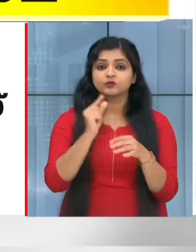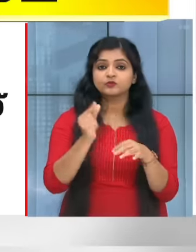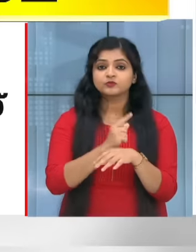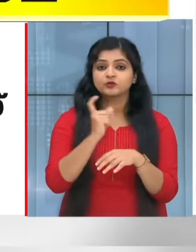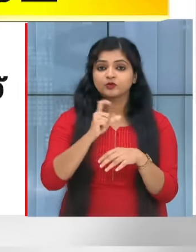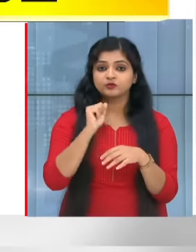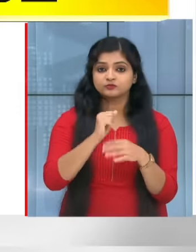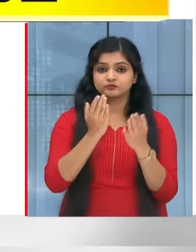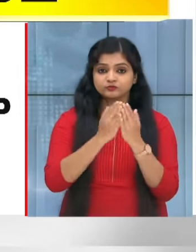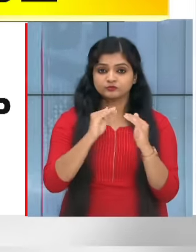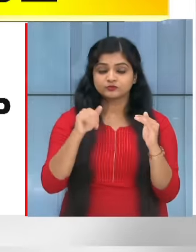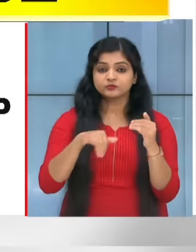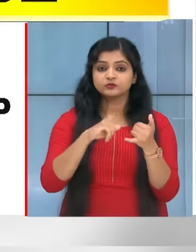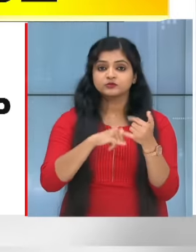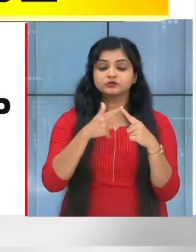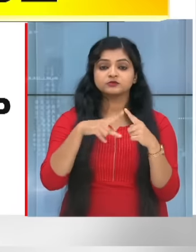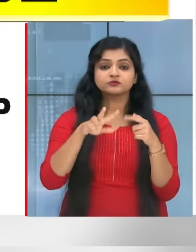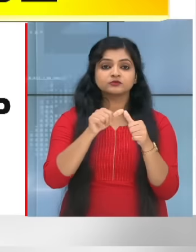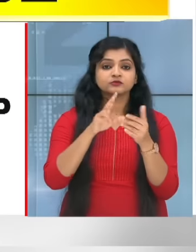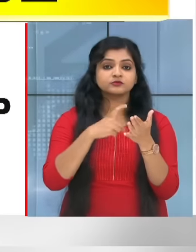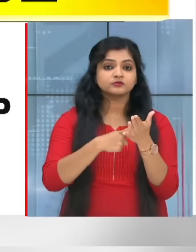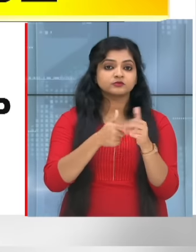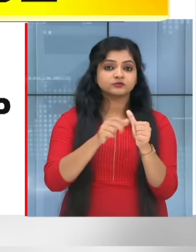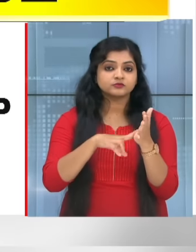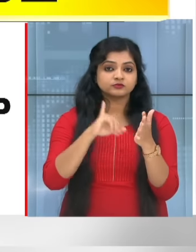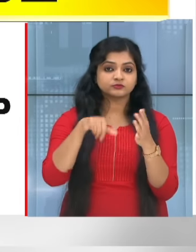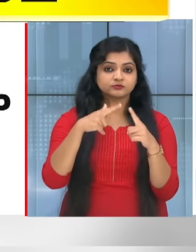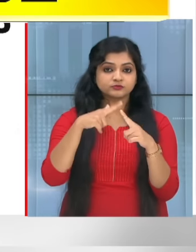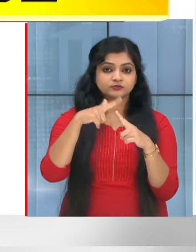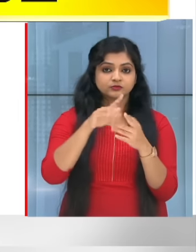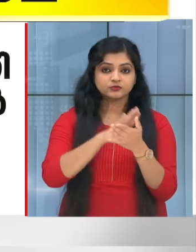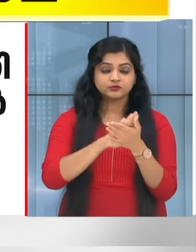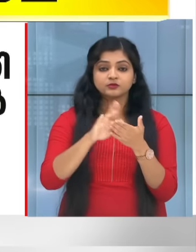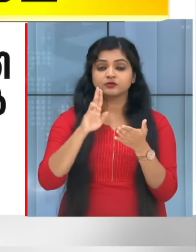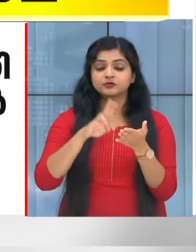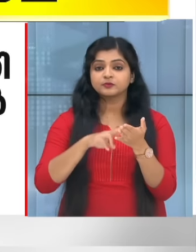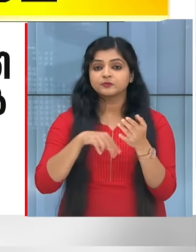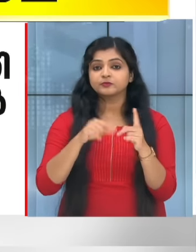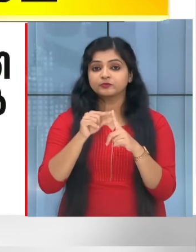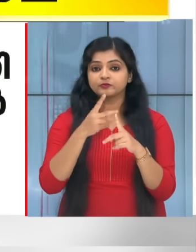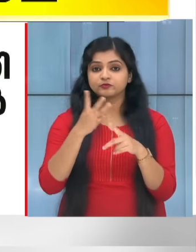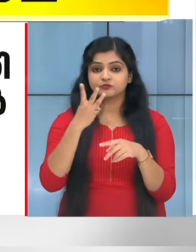ശിവരഞ്ജിത്ത്, നസീഫ്, പ്രണവ് എന്നിവർ പ്രതികളായ കേസിലാണല്ലോ കുറ്റപത്രം